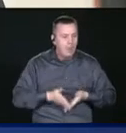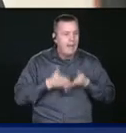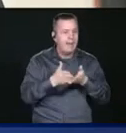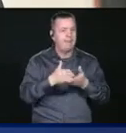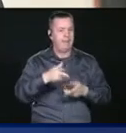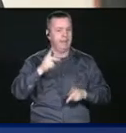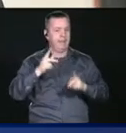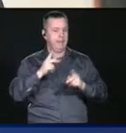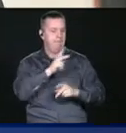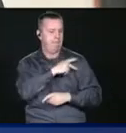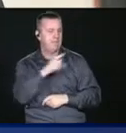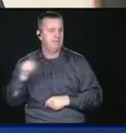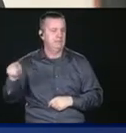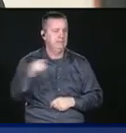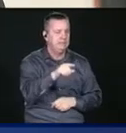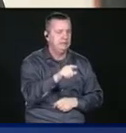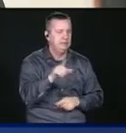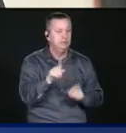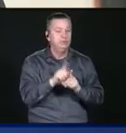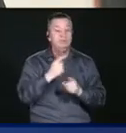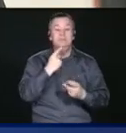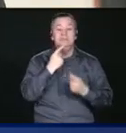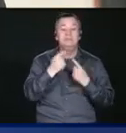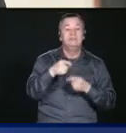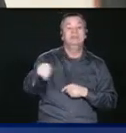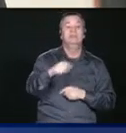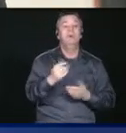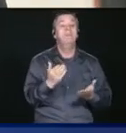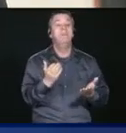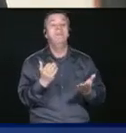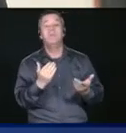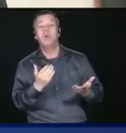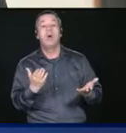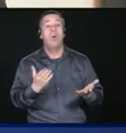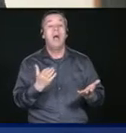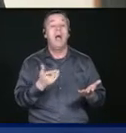les provinces. Pour aider à soutenir les villes.